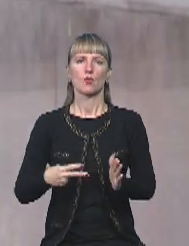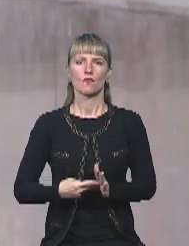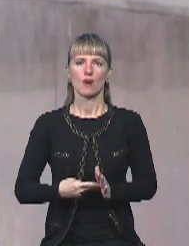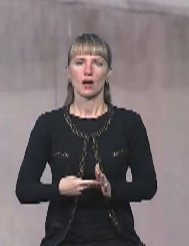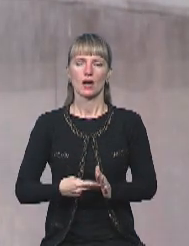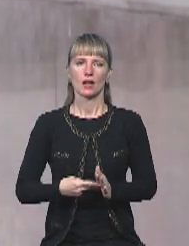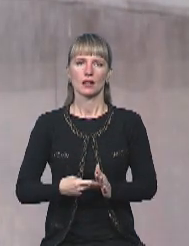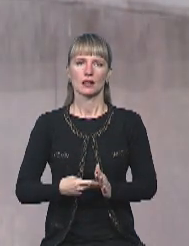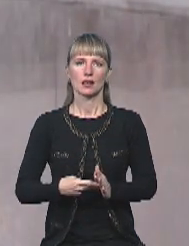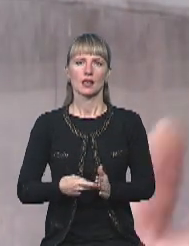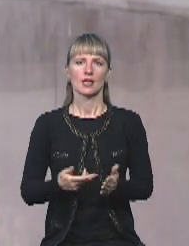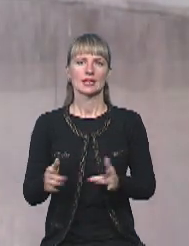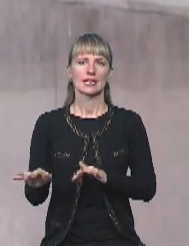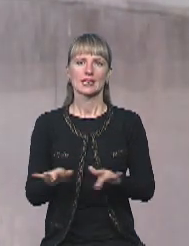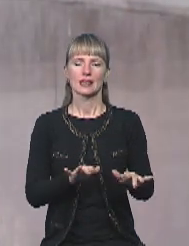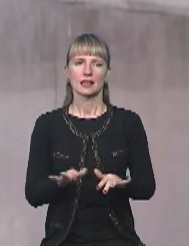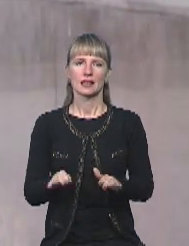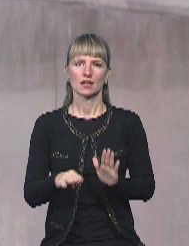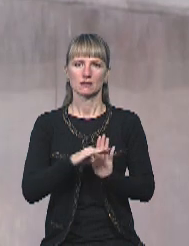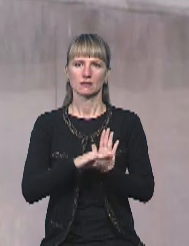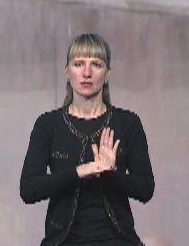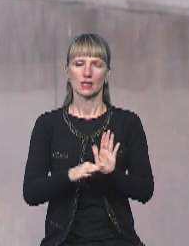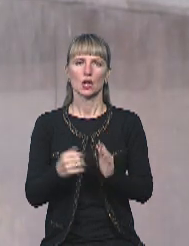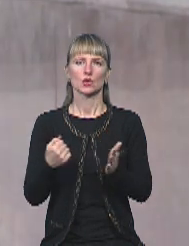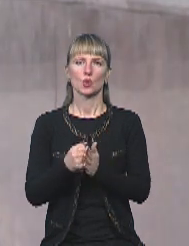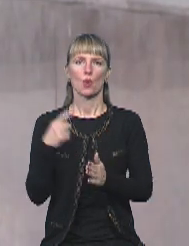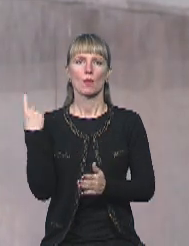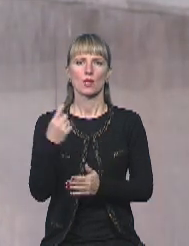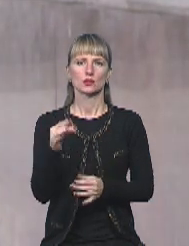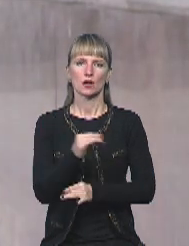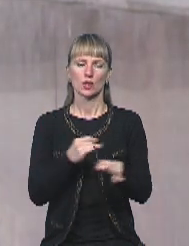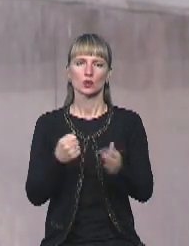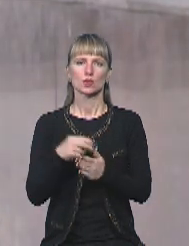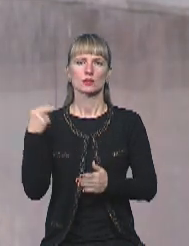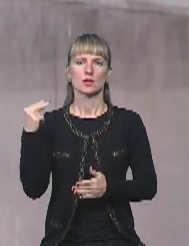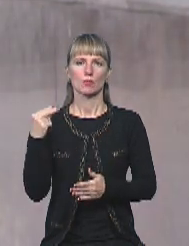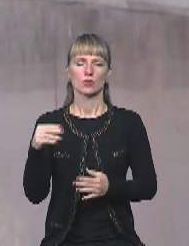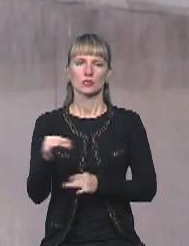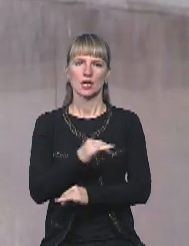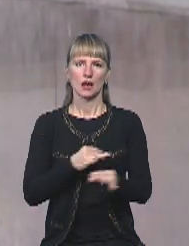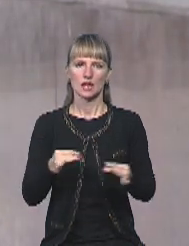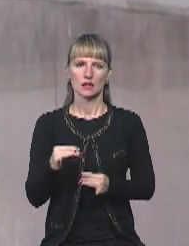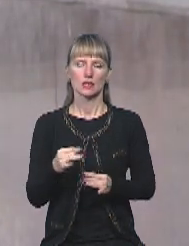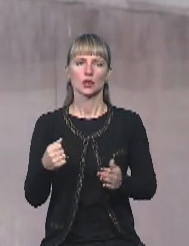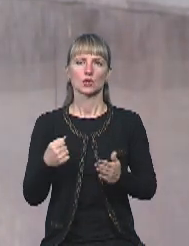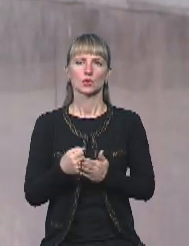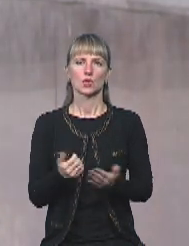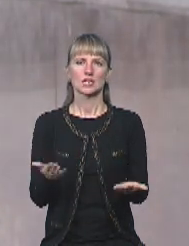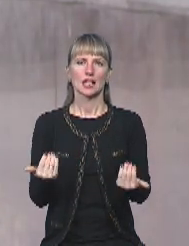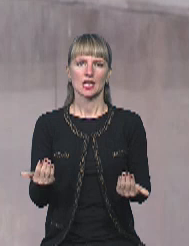ряд конкретних дій. Це звернення до обласної ради, до Запорізької ради про